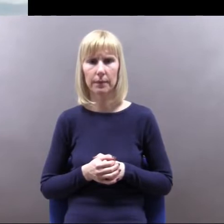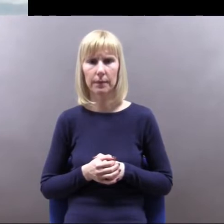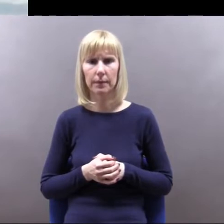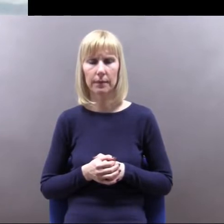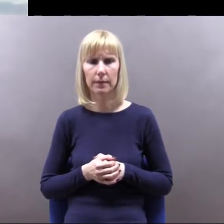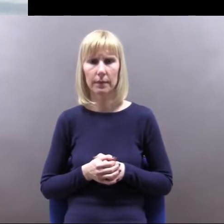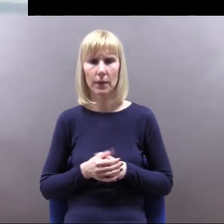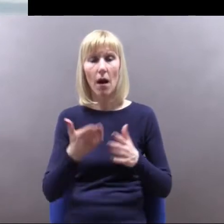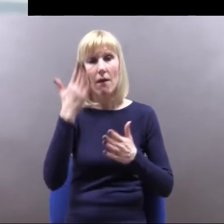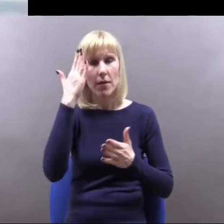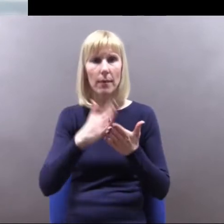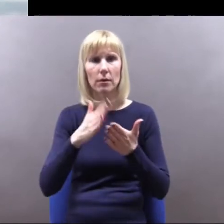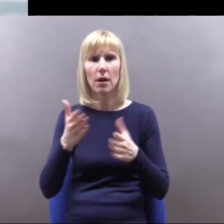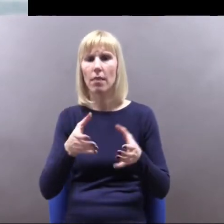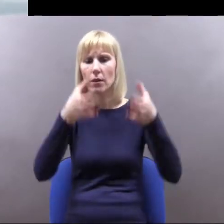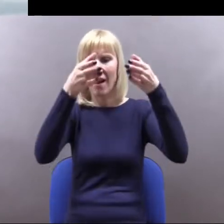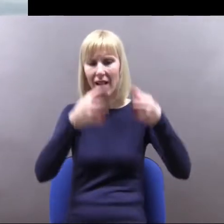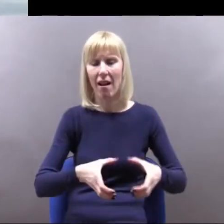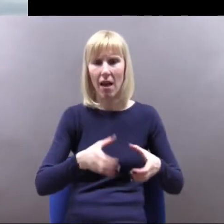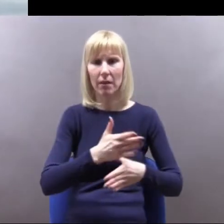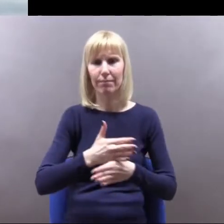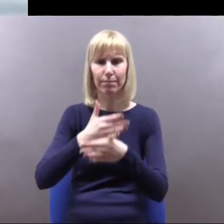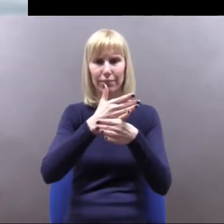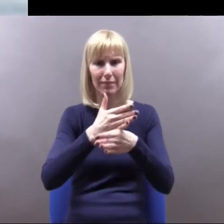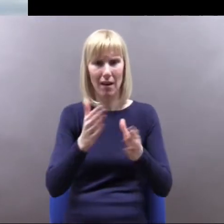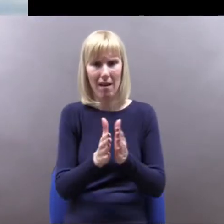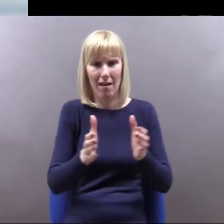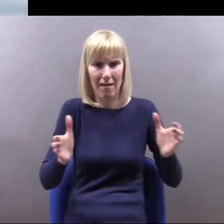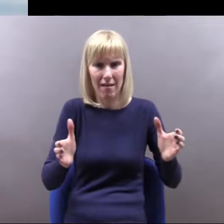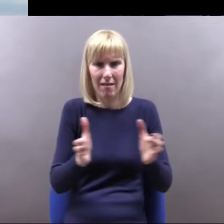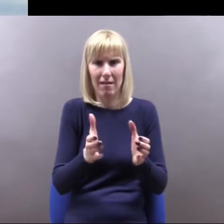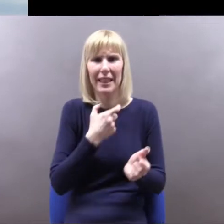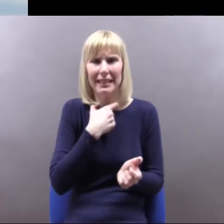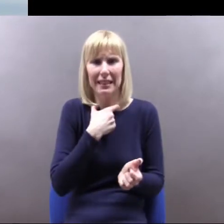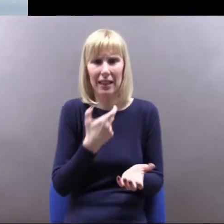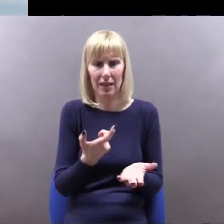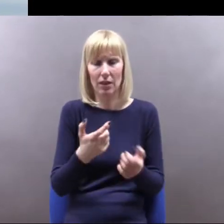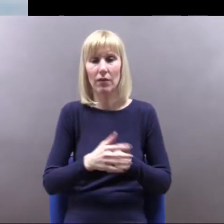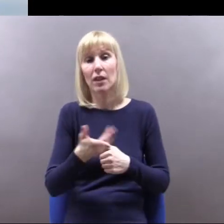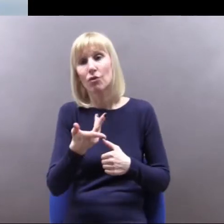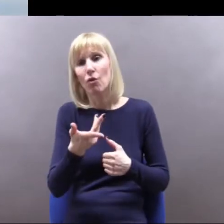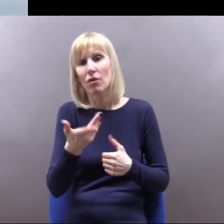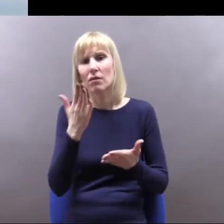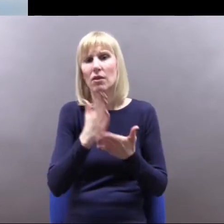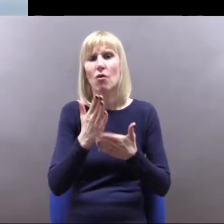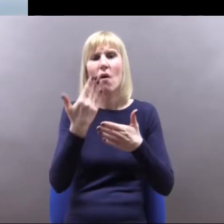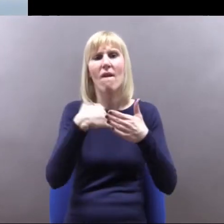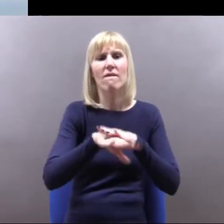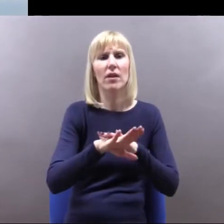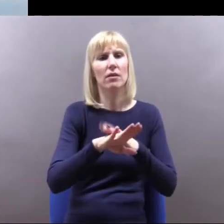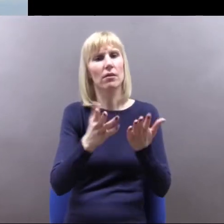wiemy, no nie jest jakaś największa i najszersza. No więc takie rozwiązanie jest zdecydowanie